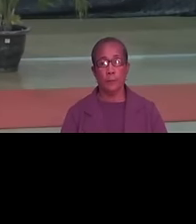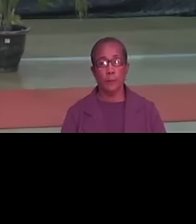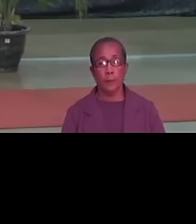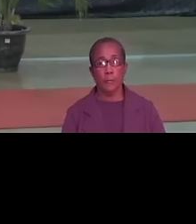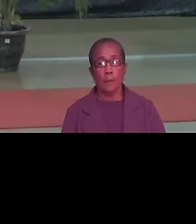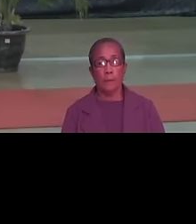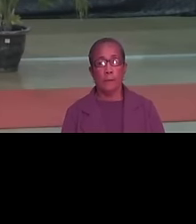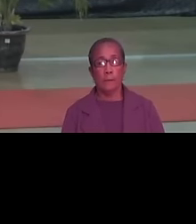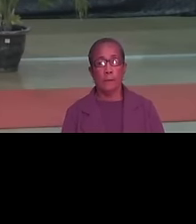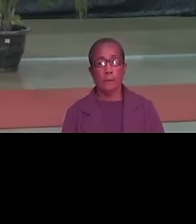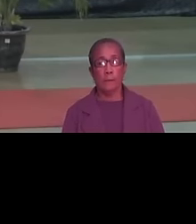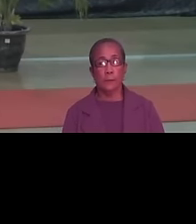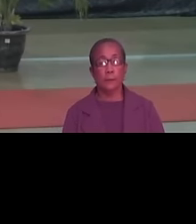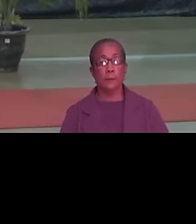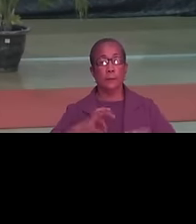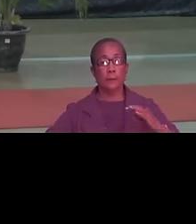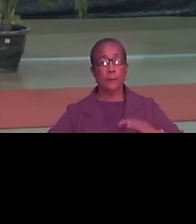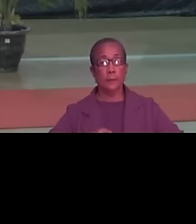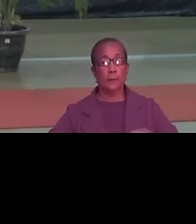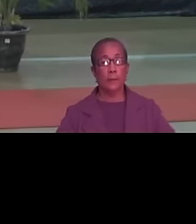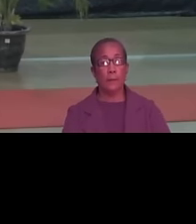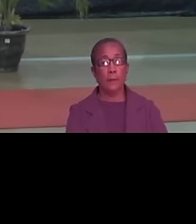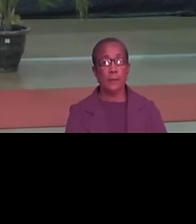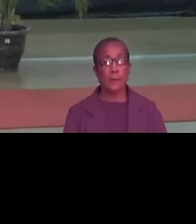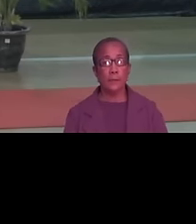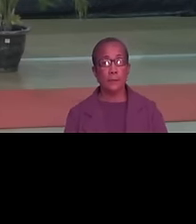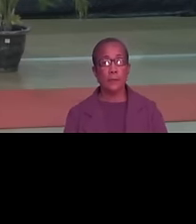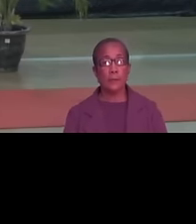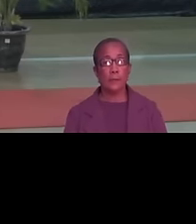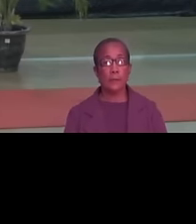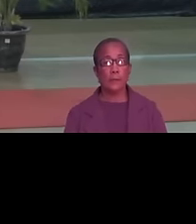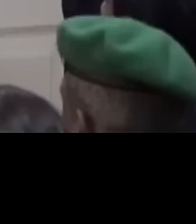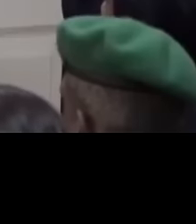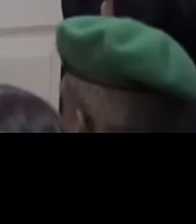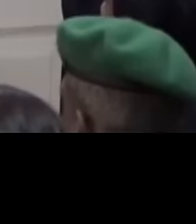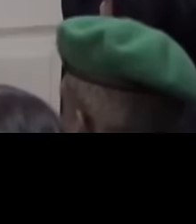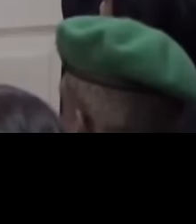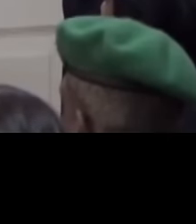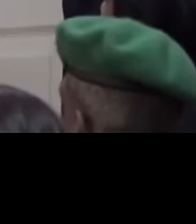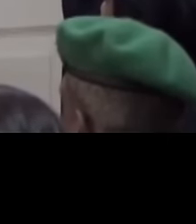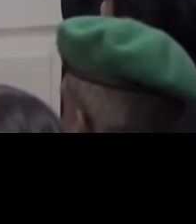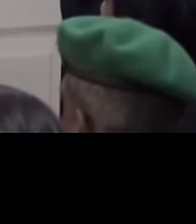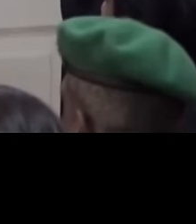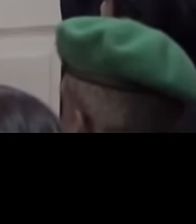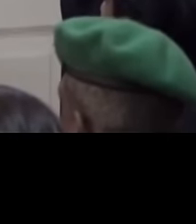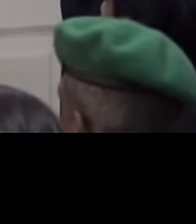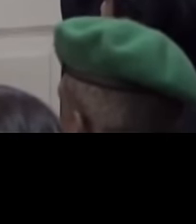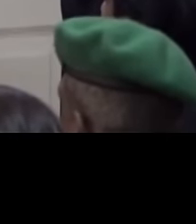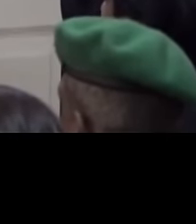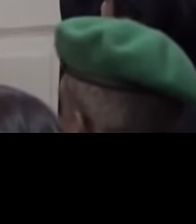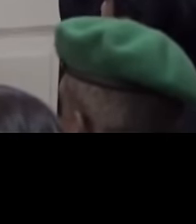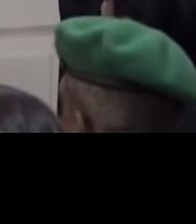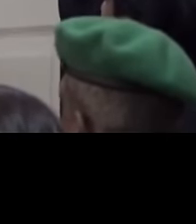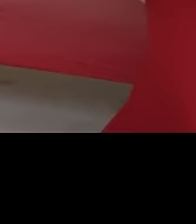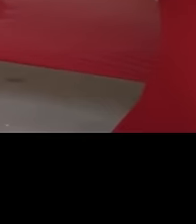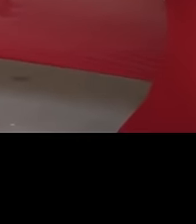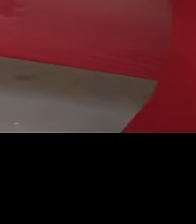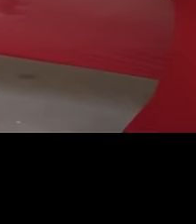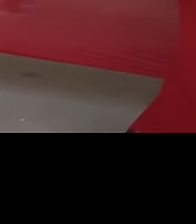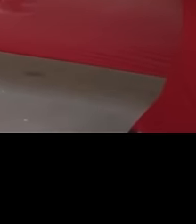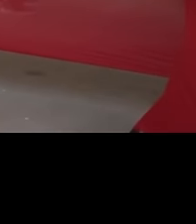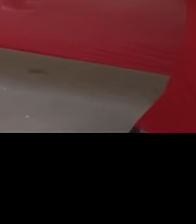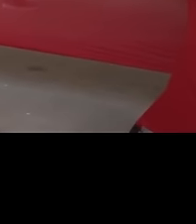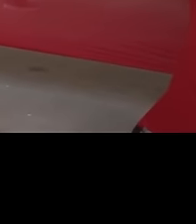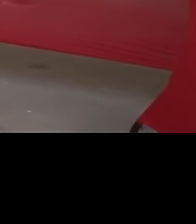De regering heeft zich ook ingezet voor de versterking van onze democratische instituten en de